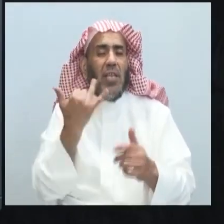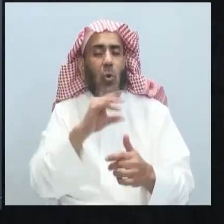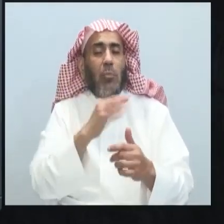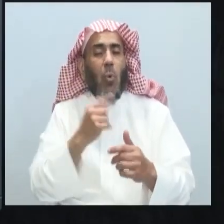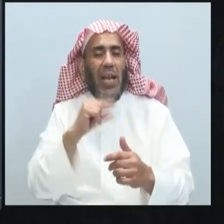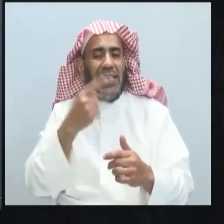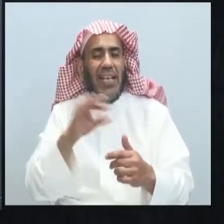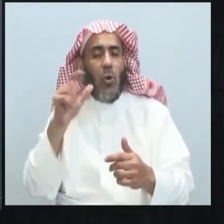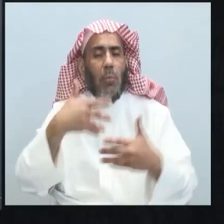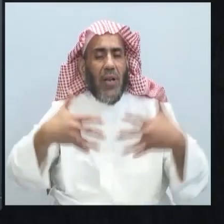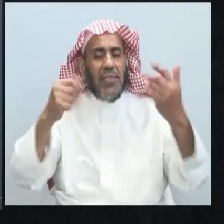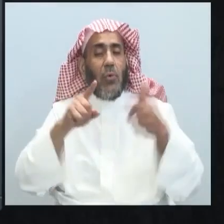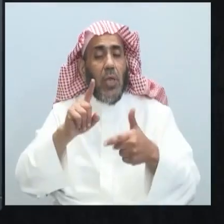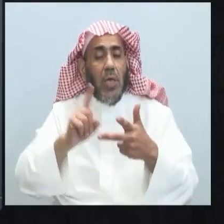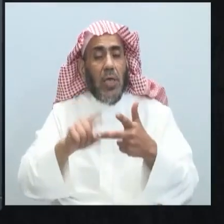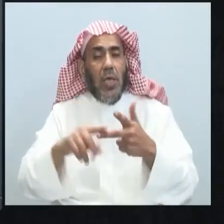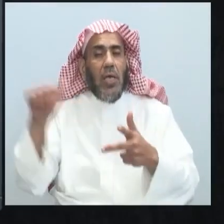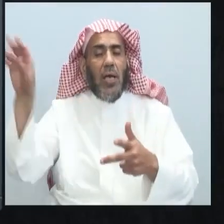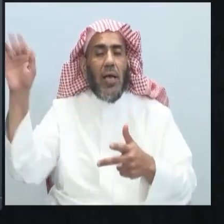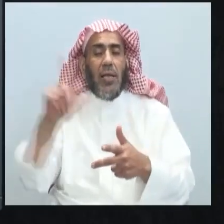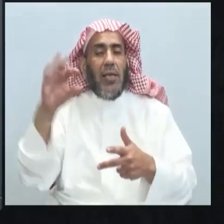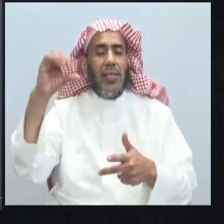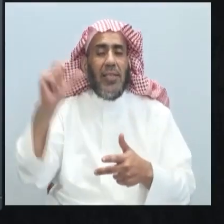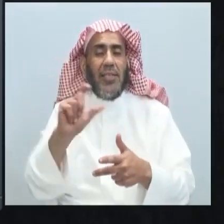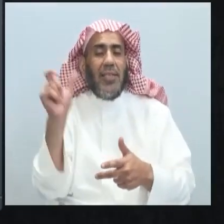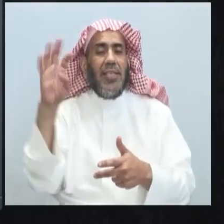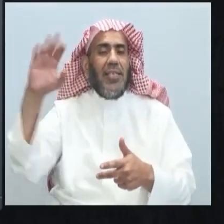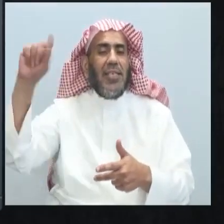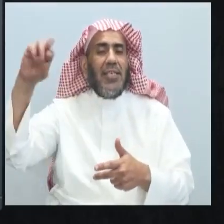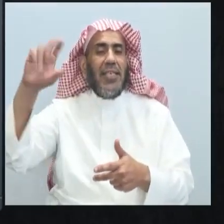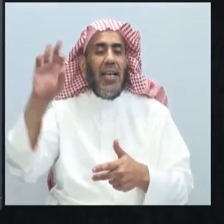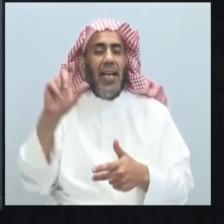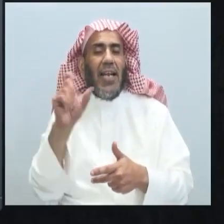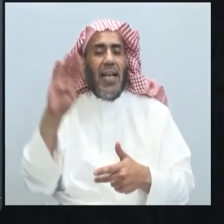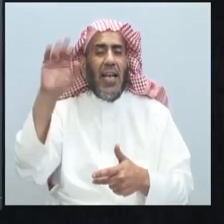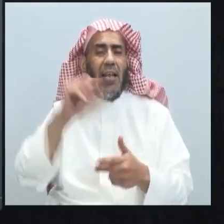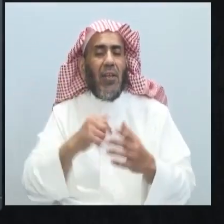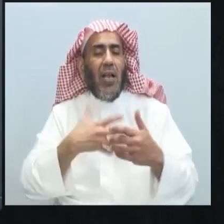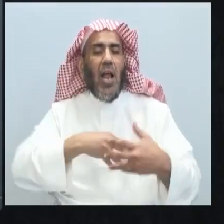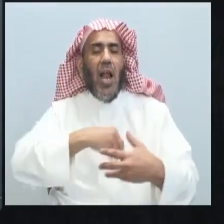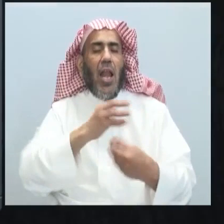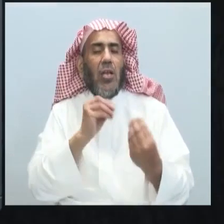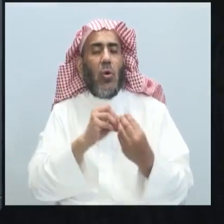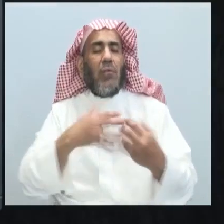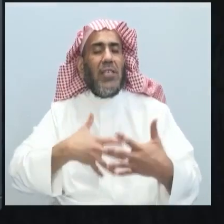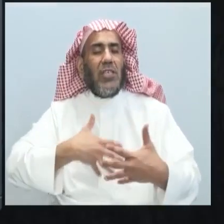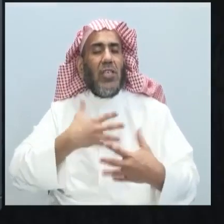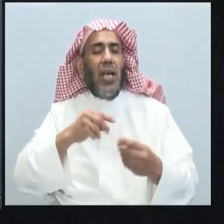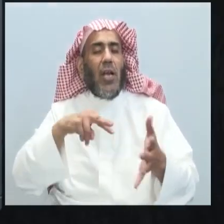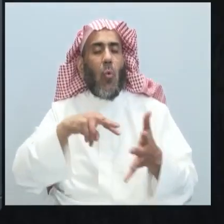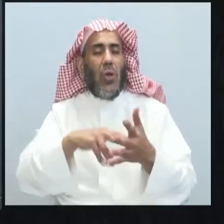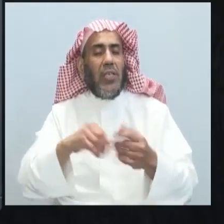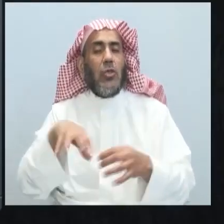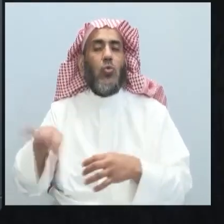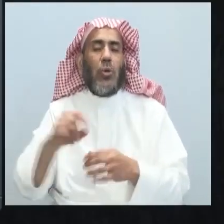وعلى لسان اللغه العربيه وكذلك خير الدين زركلي في حديثه ايضا قصيدته نجوى في التغني او في اشتياق الى الى